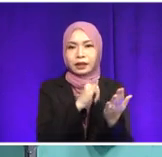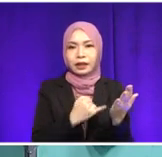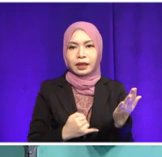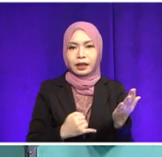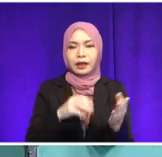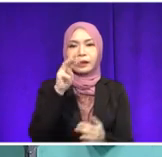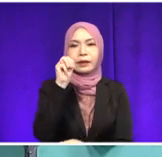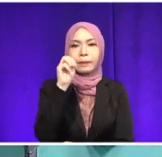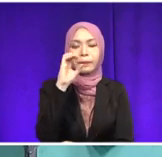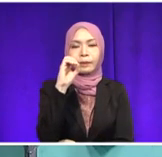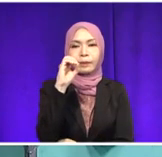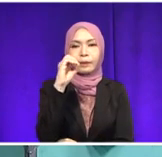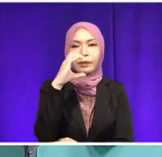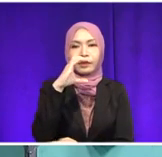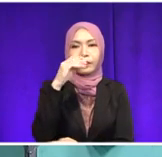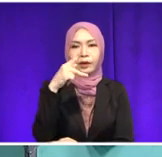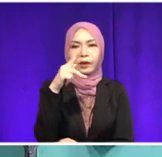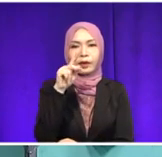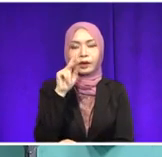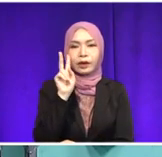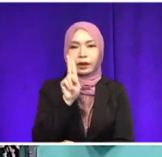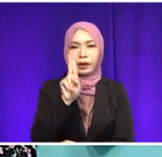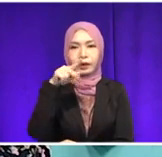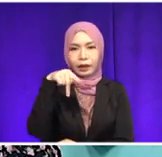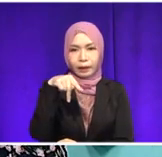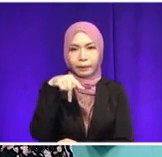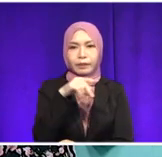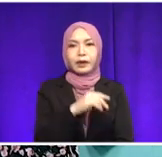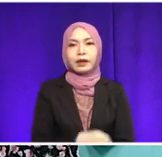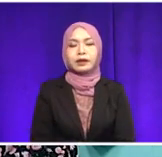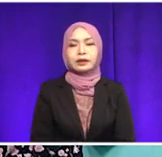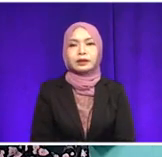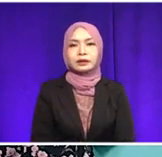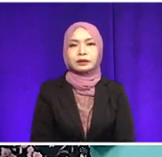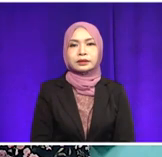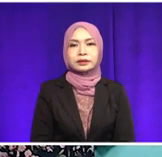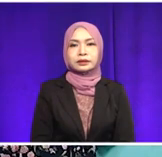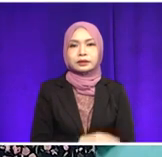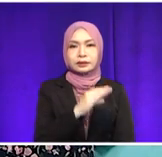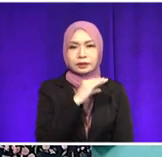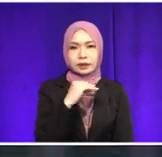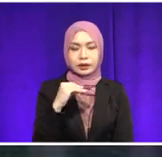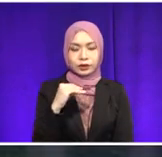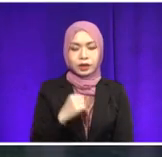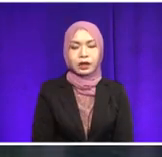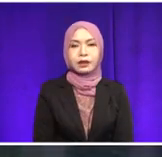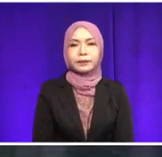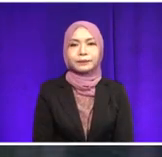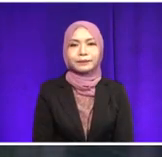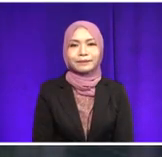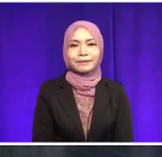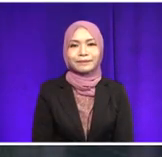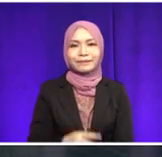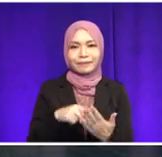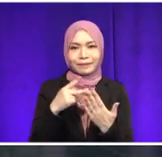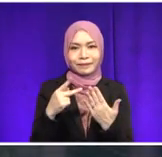nanti kita perlu membuat ujian-ujian sebelum produksi produk sebenarnya dapat kita lancar karena